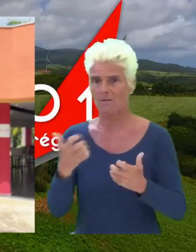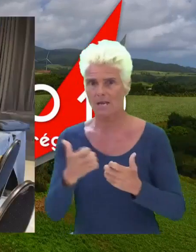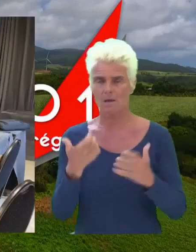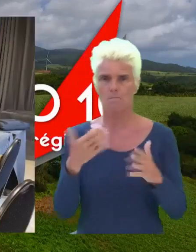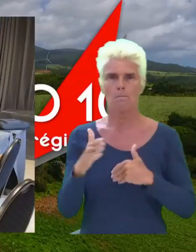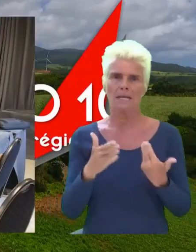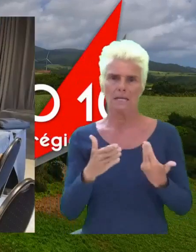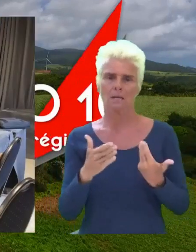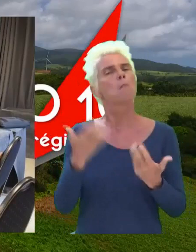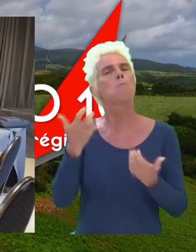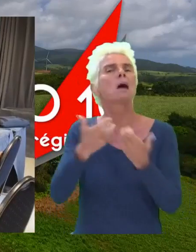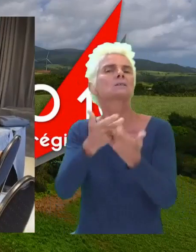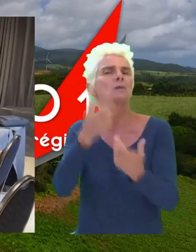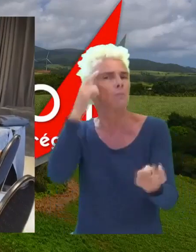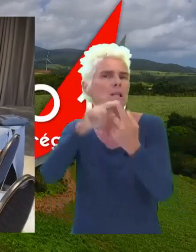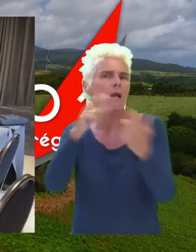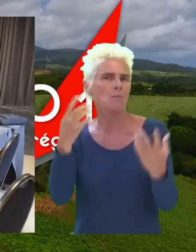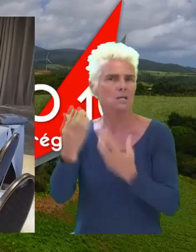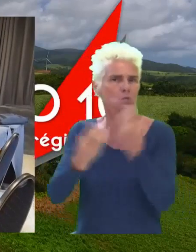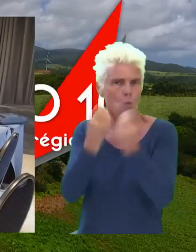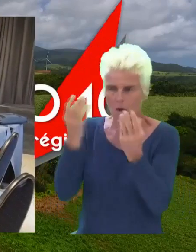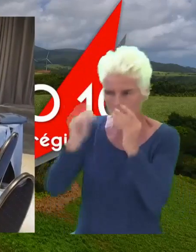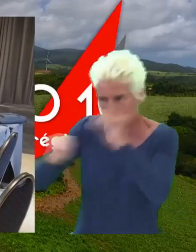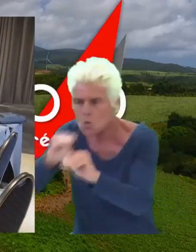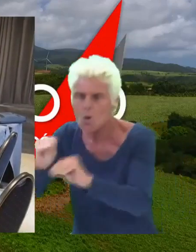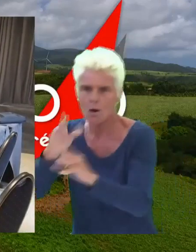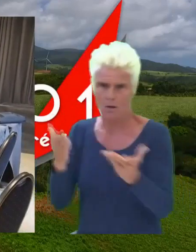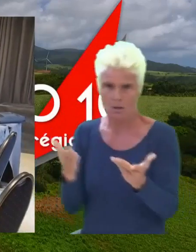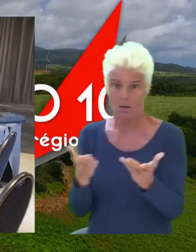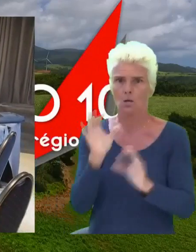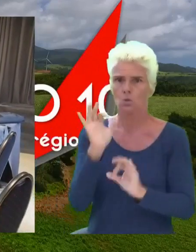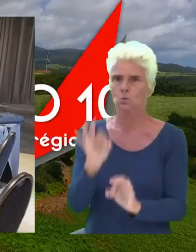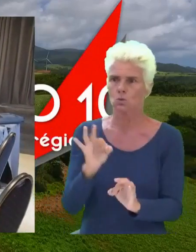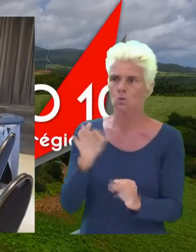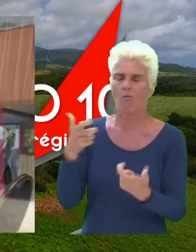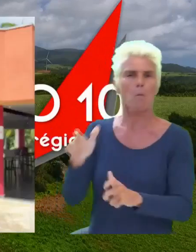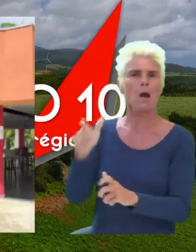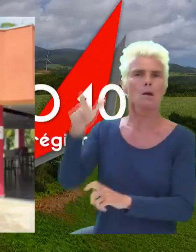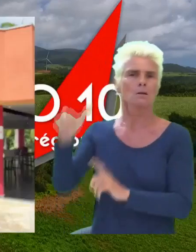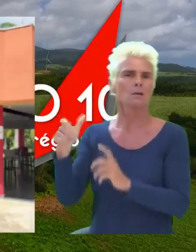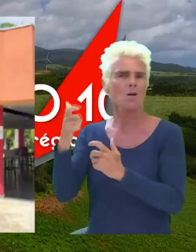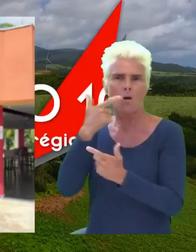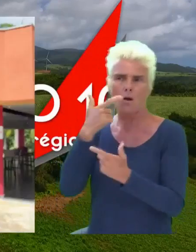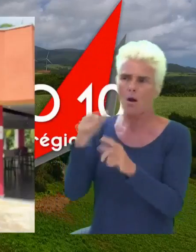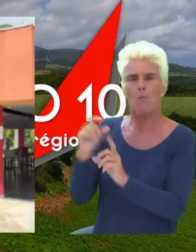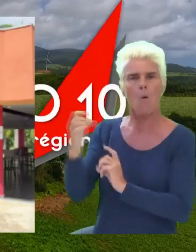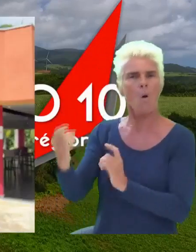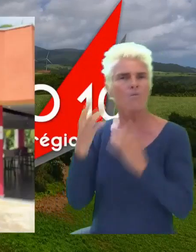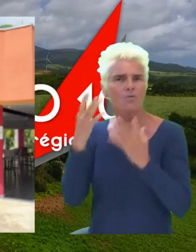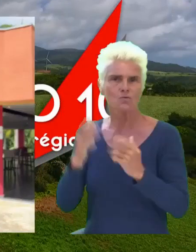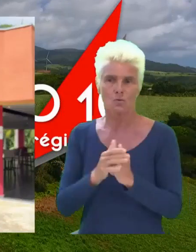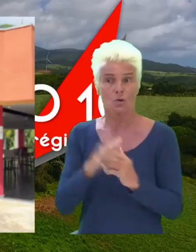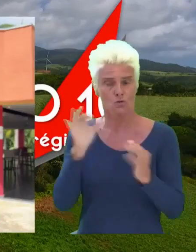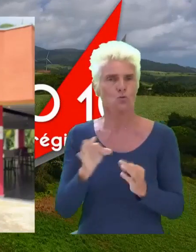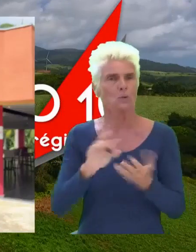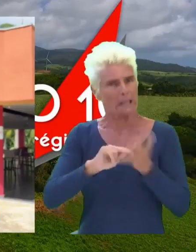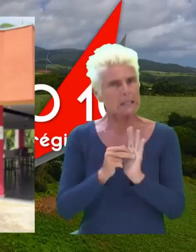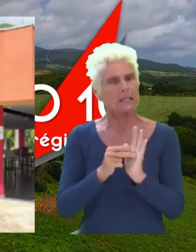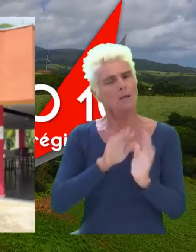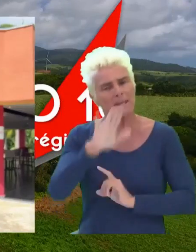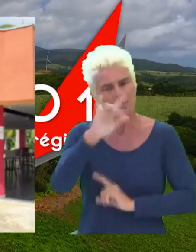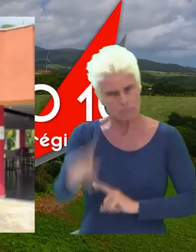démarche de soin donc mon objectif c'est justement ça de transmettre cette technique d'entretien une technique d'entretien pour aider les